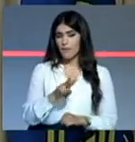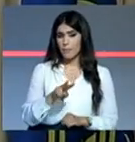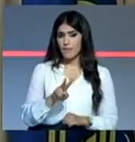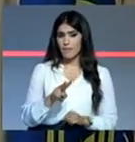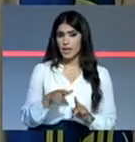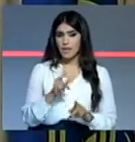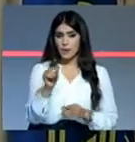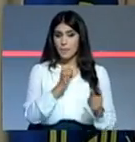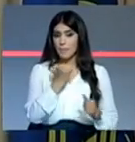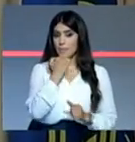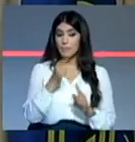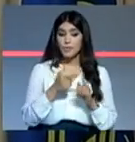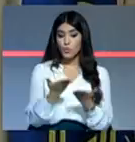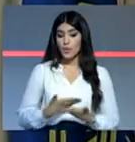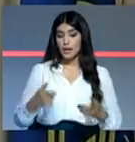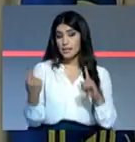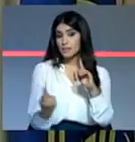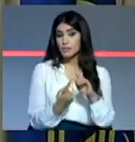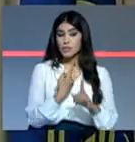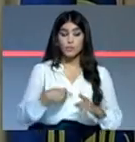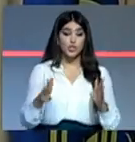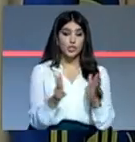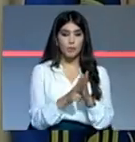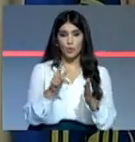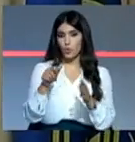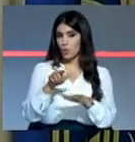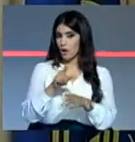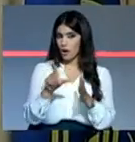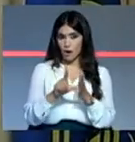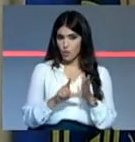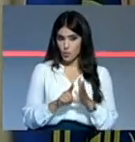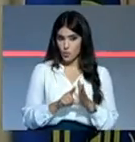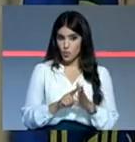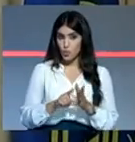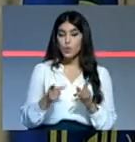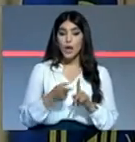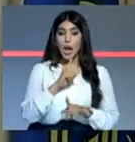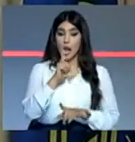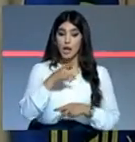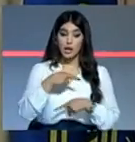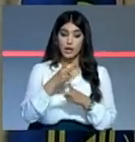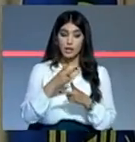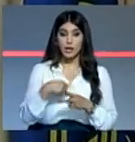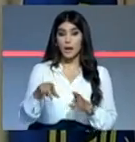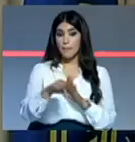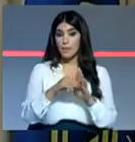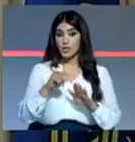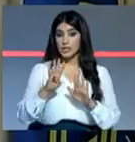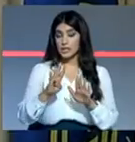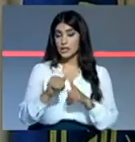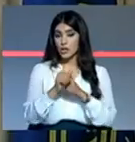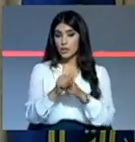احنا الاستثناء الاجراءات الاستثنائيه الا تسعه